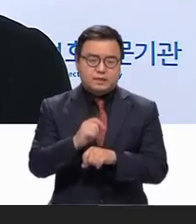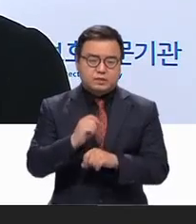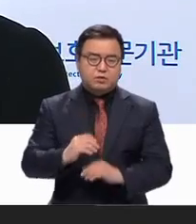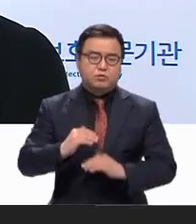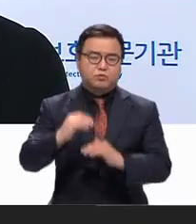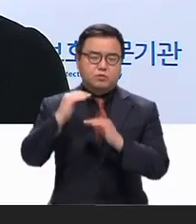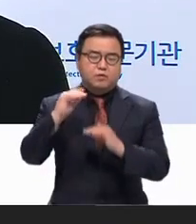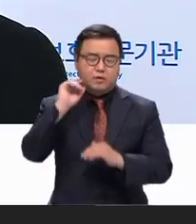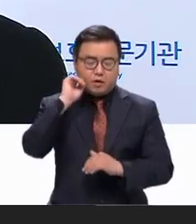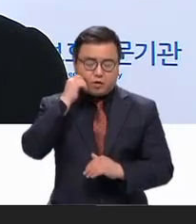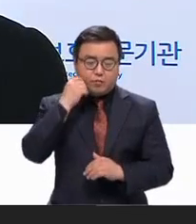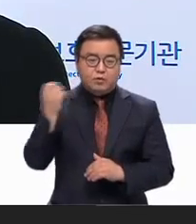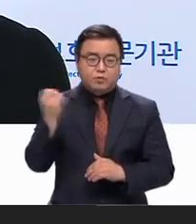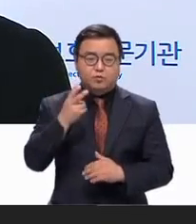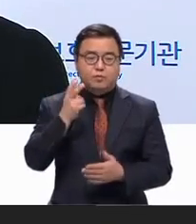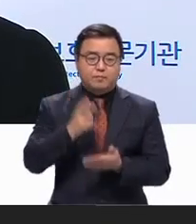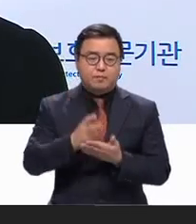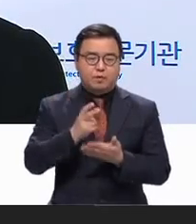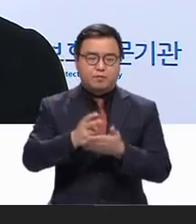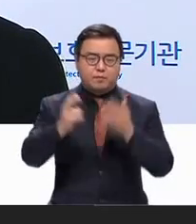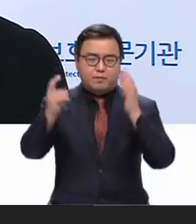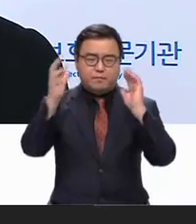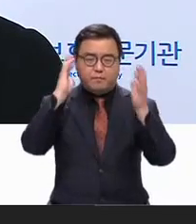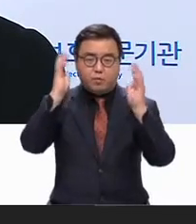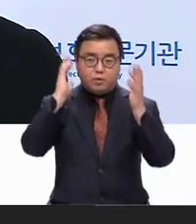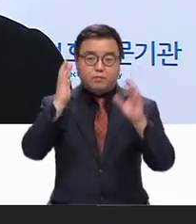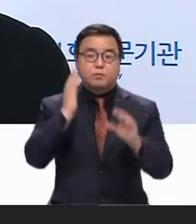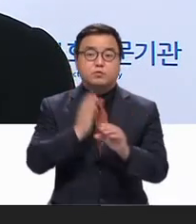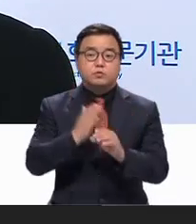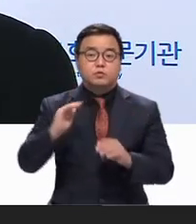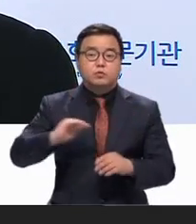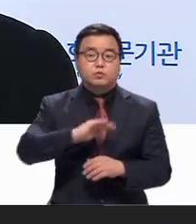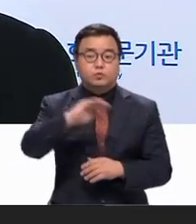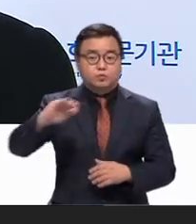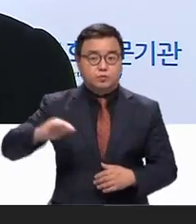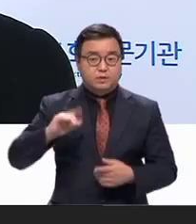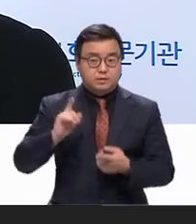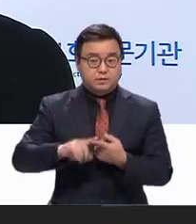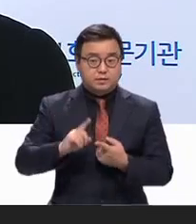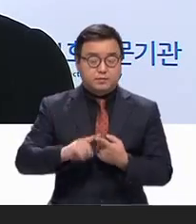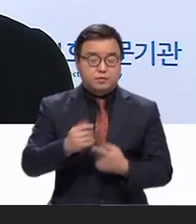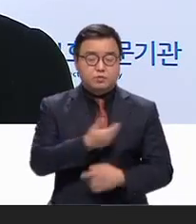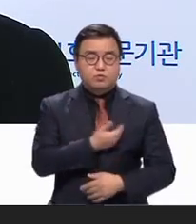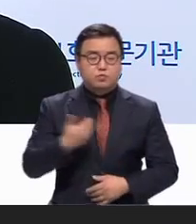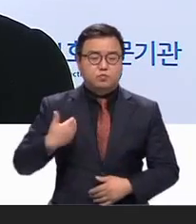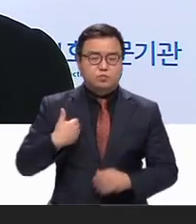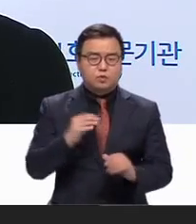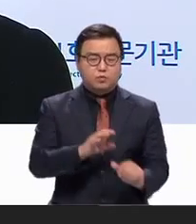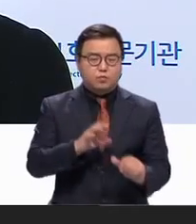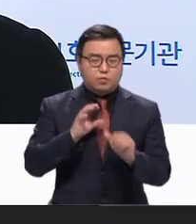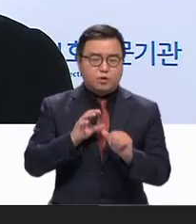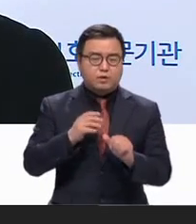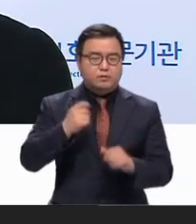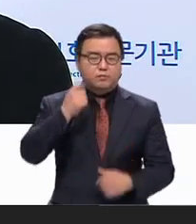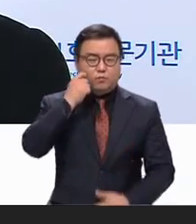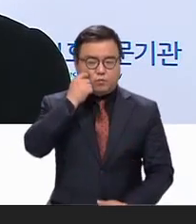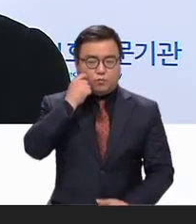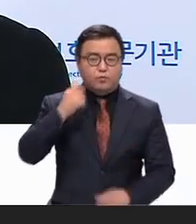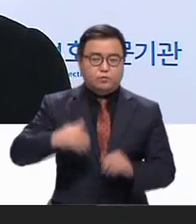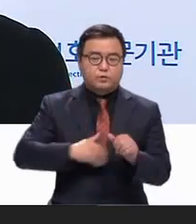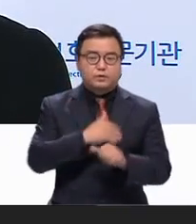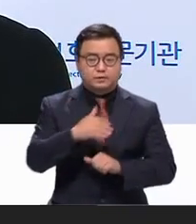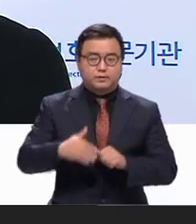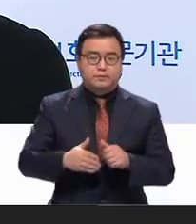상당히 어렵고 제도가 복잡해서 우리가 그 제도를 충분히 활용하지 못하고 있는 그런